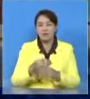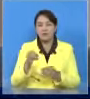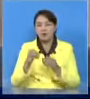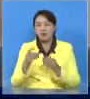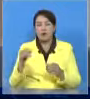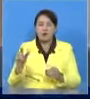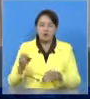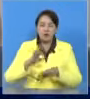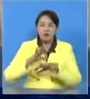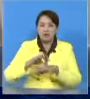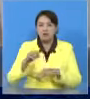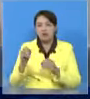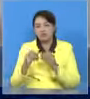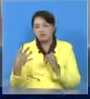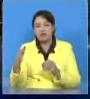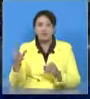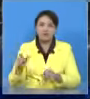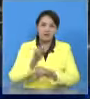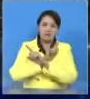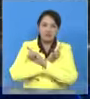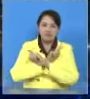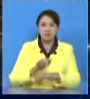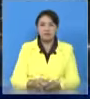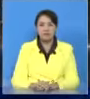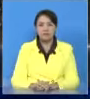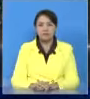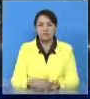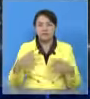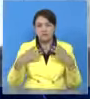қайтыс болған. Мамандар сақтық шараларын сақтауға шақырады.